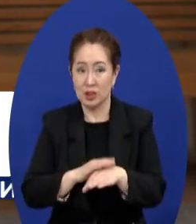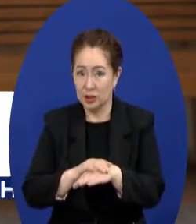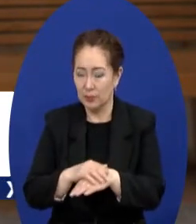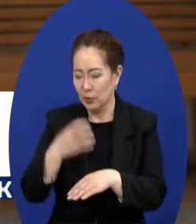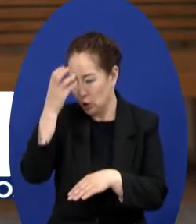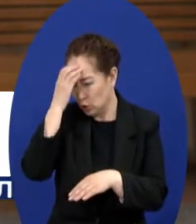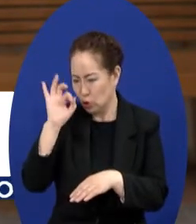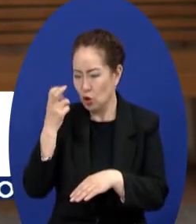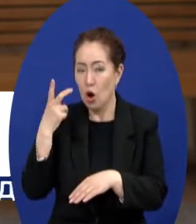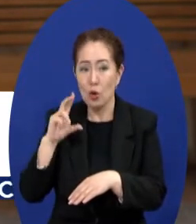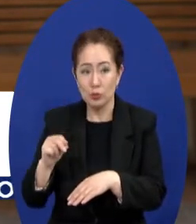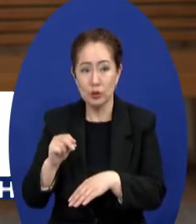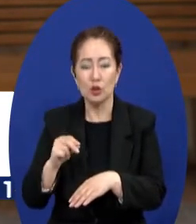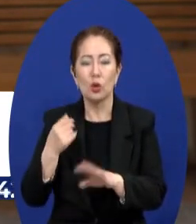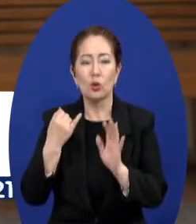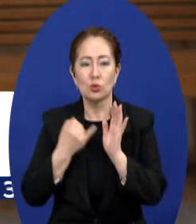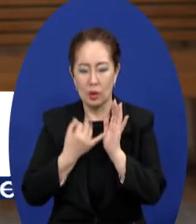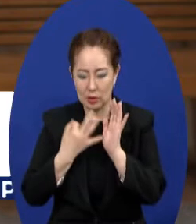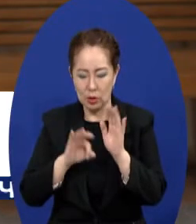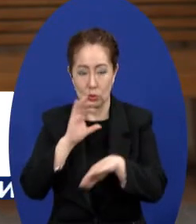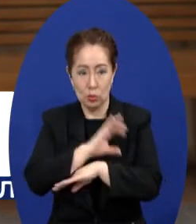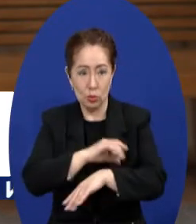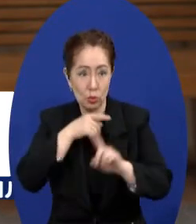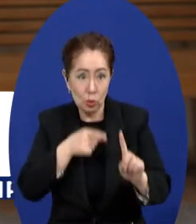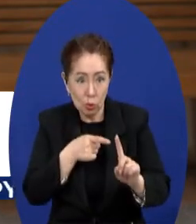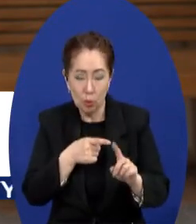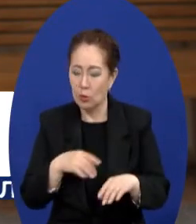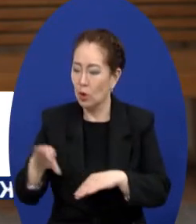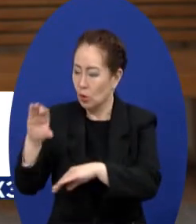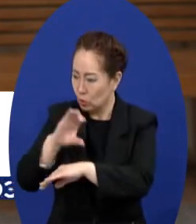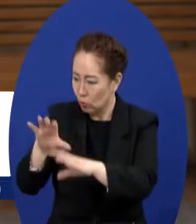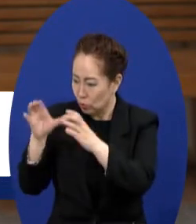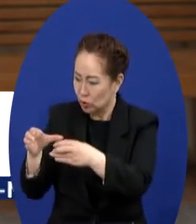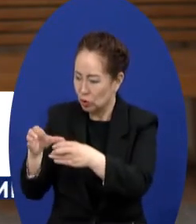өмчийн 680 сургуулийн нэг үрдээр нийлүүлэх юм уу? Яг тэр сум дундын, яг тэр